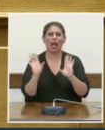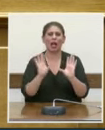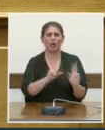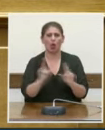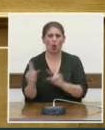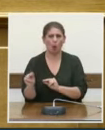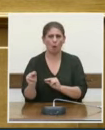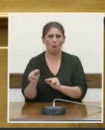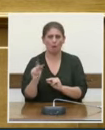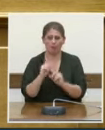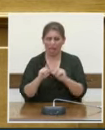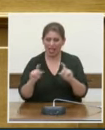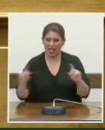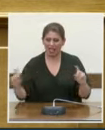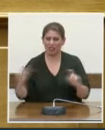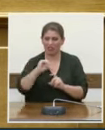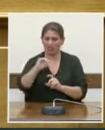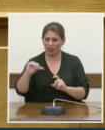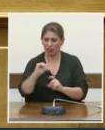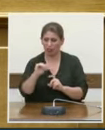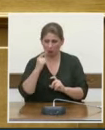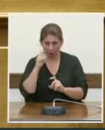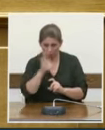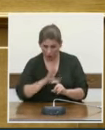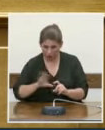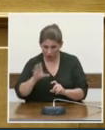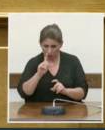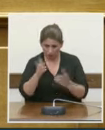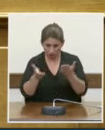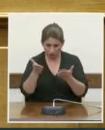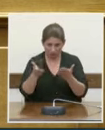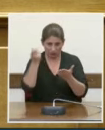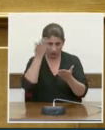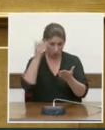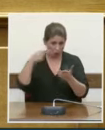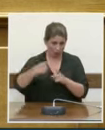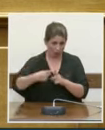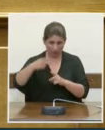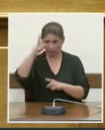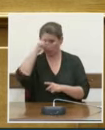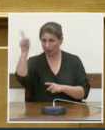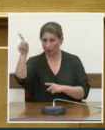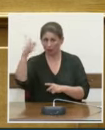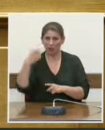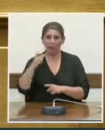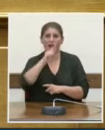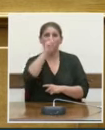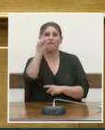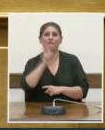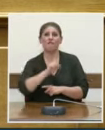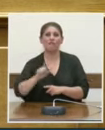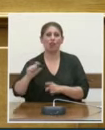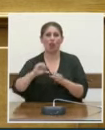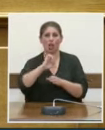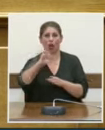κάποιο λάθος, και διαπιστώσαμε ότι η σύγκριση τιμών στην Ελλάδα και στη Γερμανία ήταν σε βιολογικό ελαιόλαδο. Και